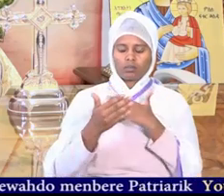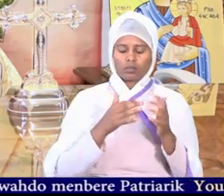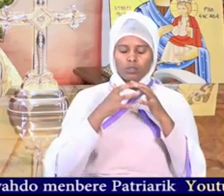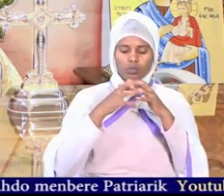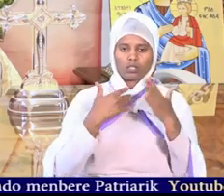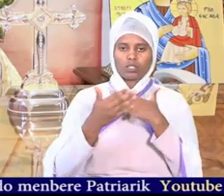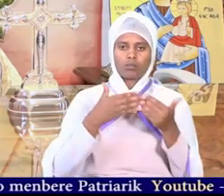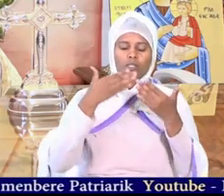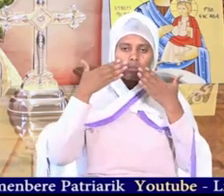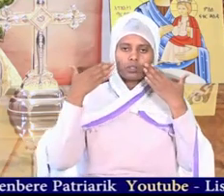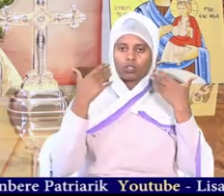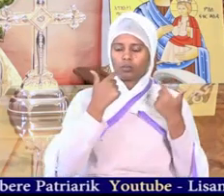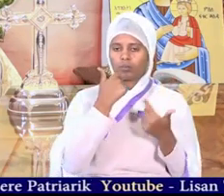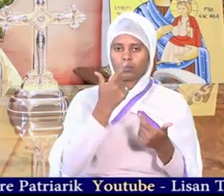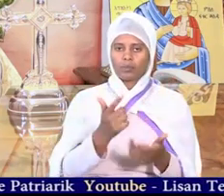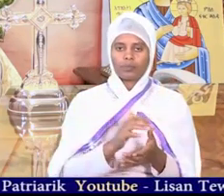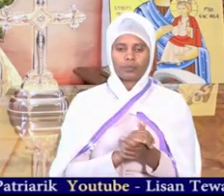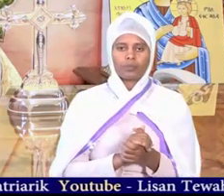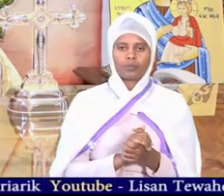أمت حضرة نبل